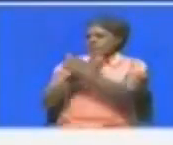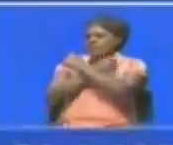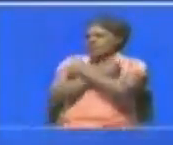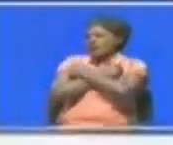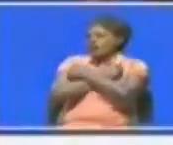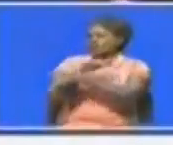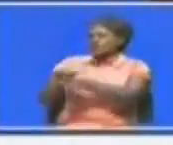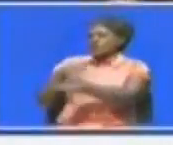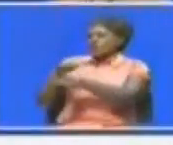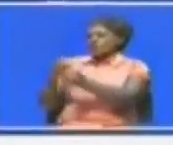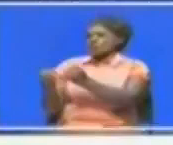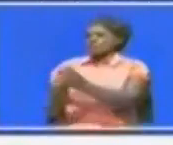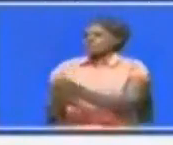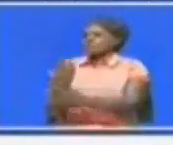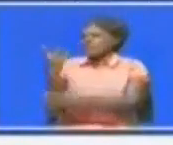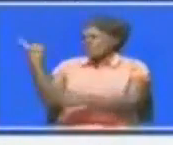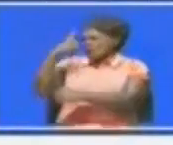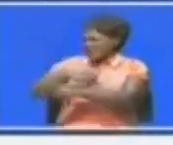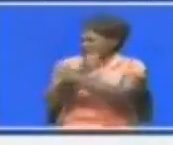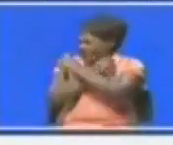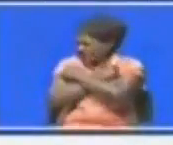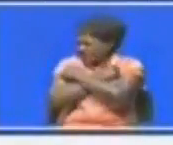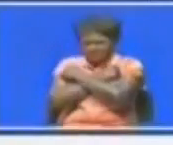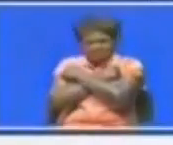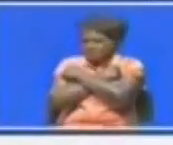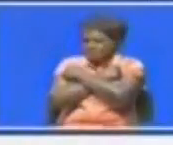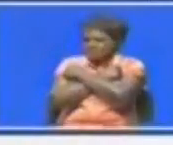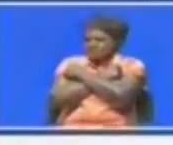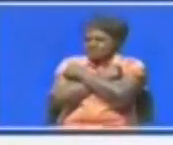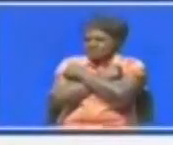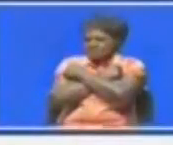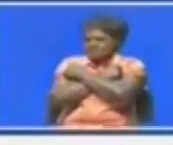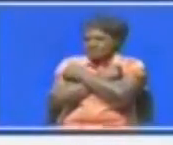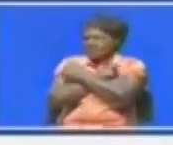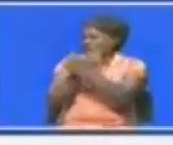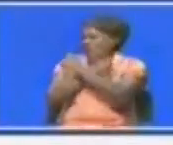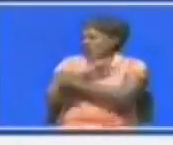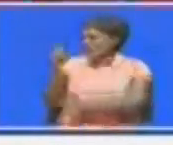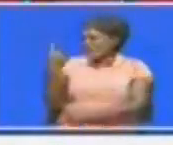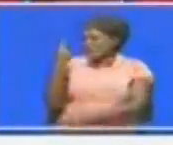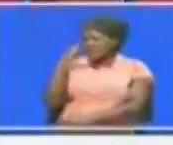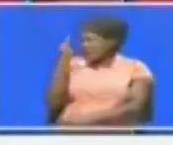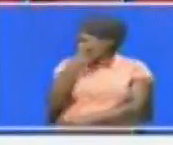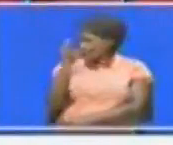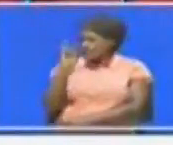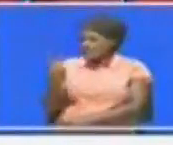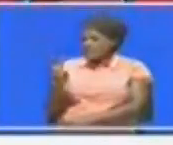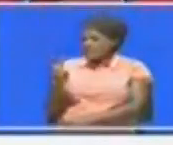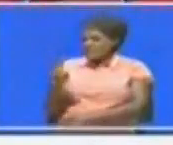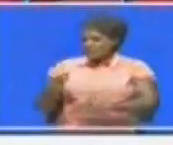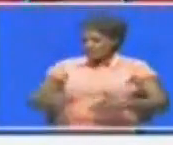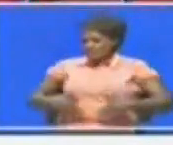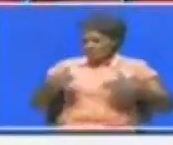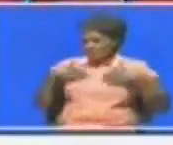polepole. Huwezi kufall na mtu in love siku moja kilobi. Ndio maana wengi wanasema love at first sight. Mtu anasema nikimwona nasikia mwili